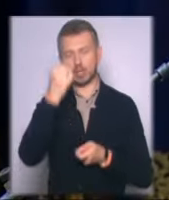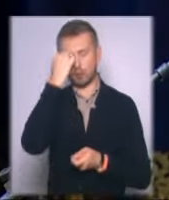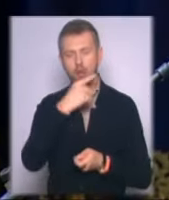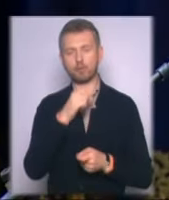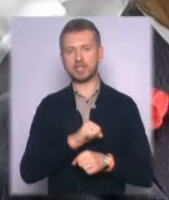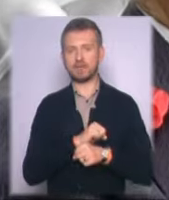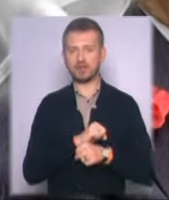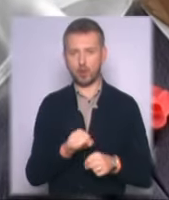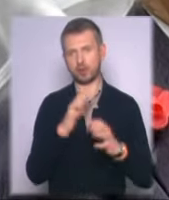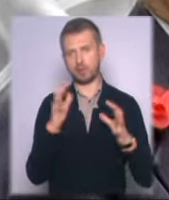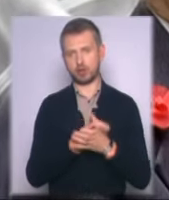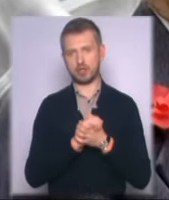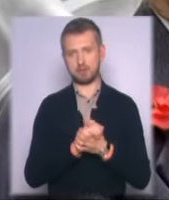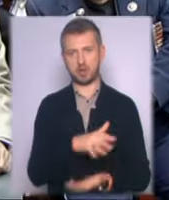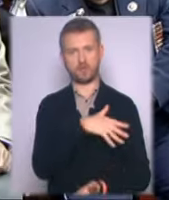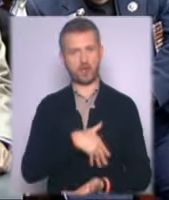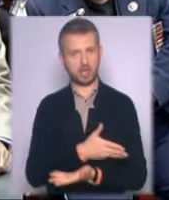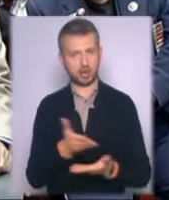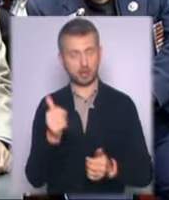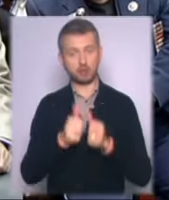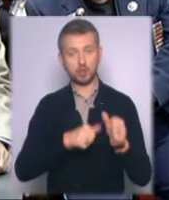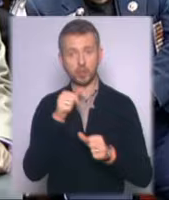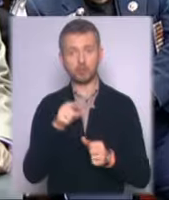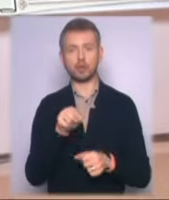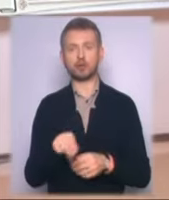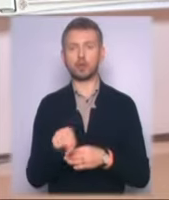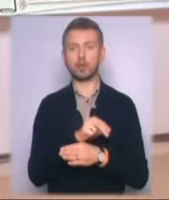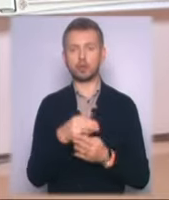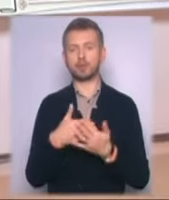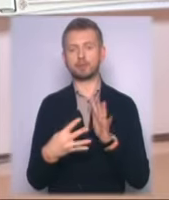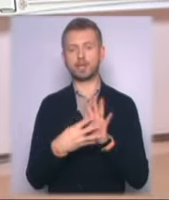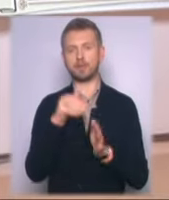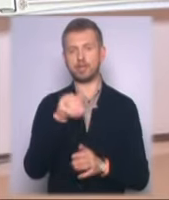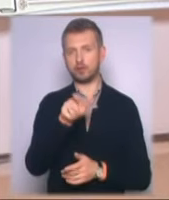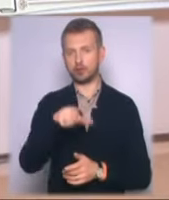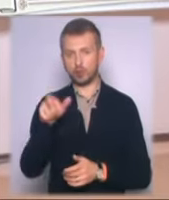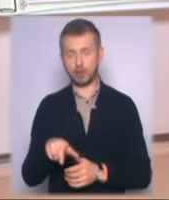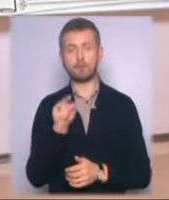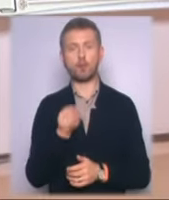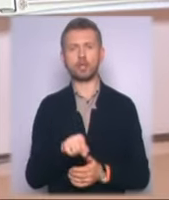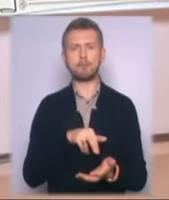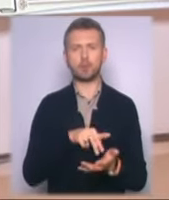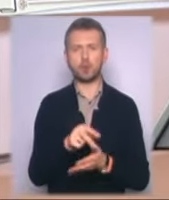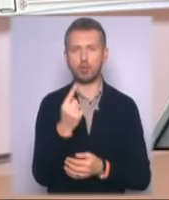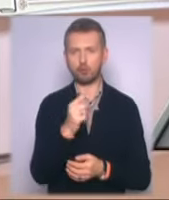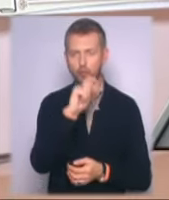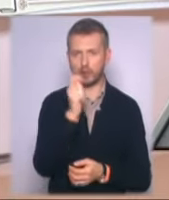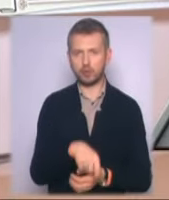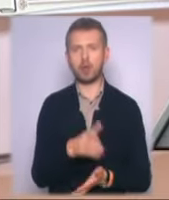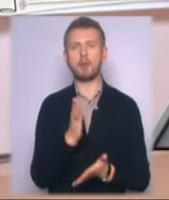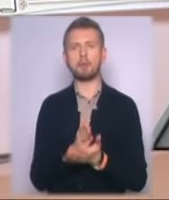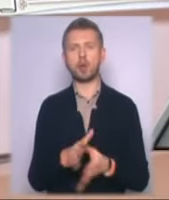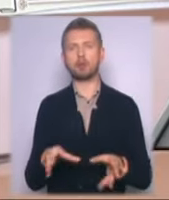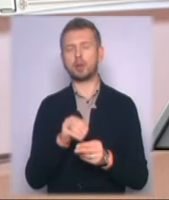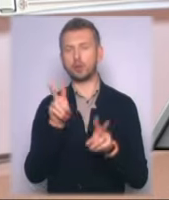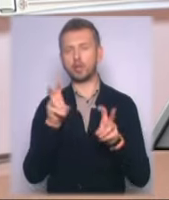мир ветеранам. Щорічно їх тут лікується близько 9 тисяч. І вони пройшли одну війну, вони мають спільну тему для